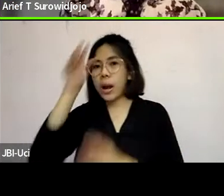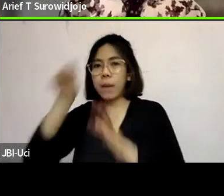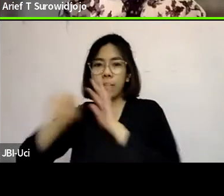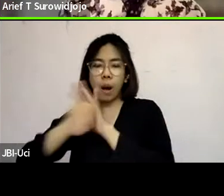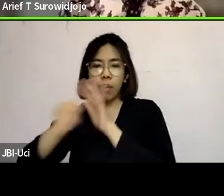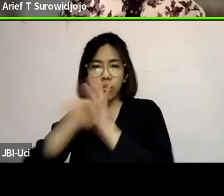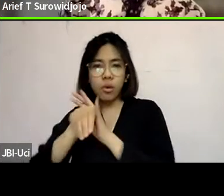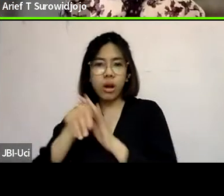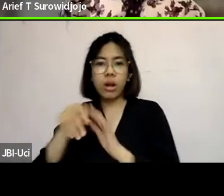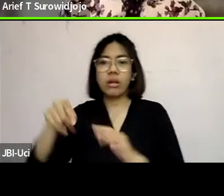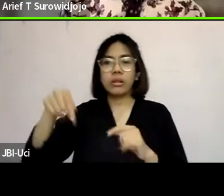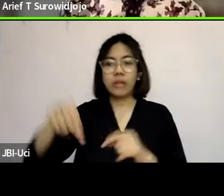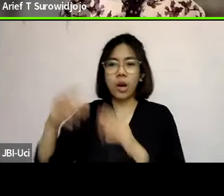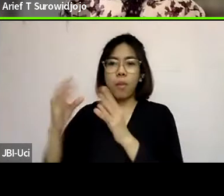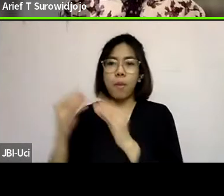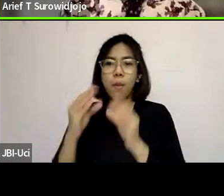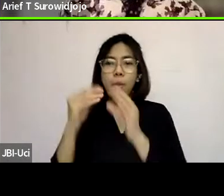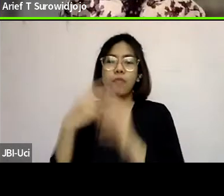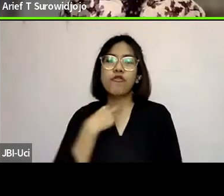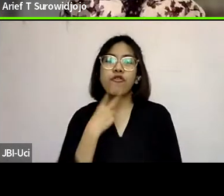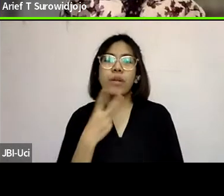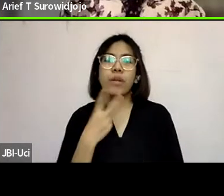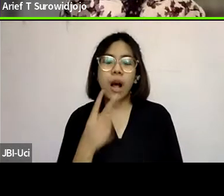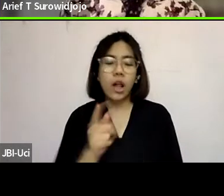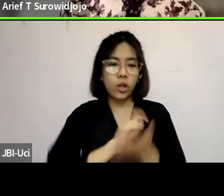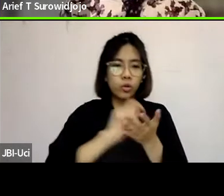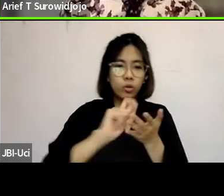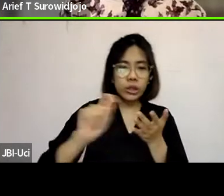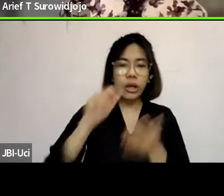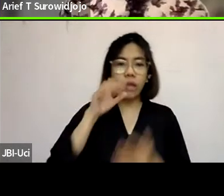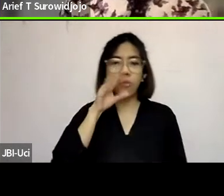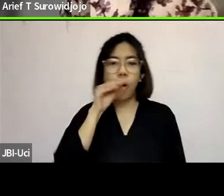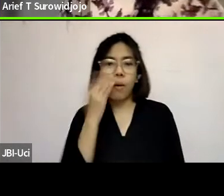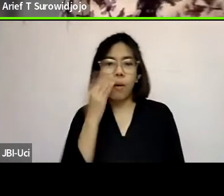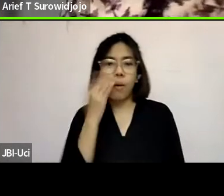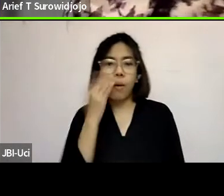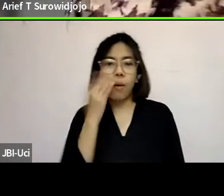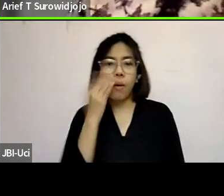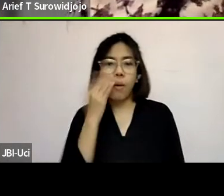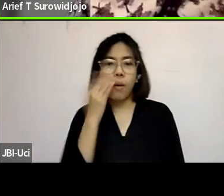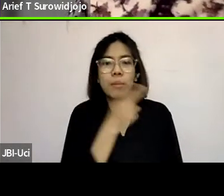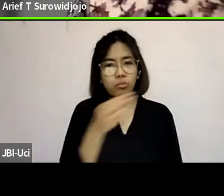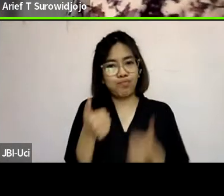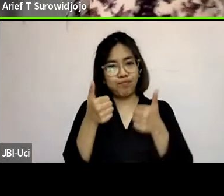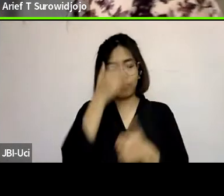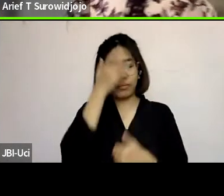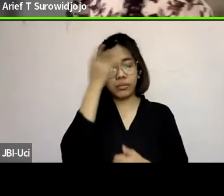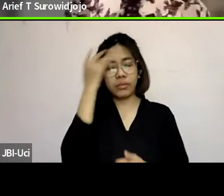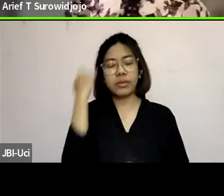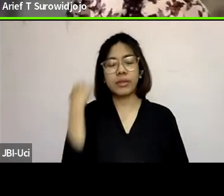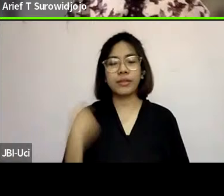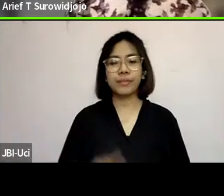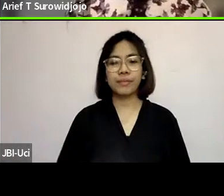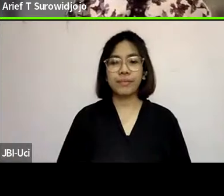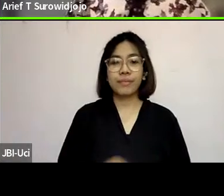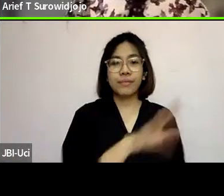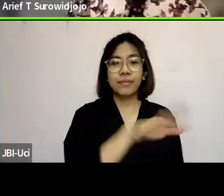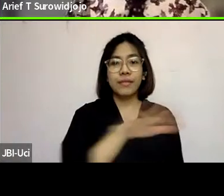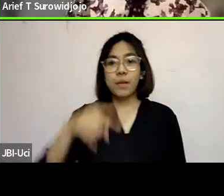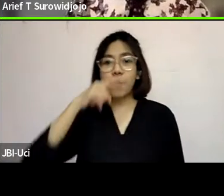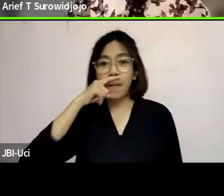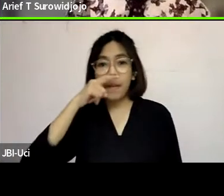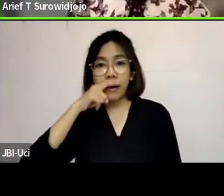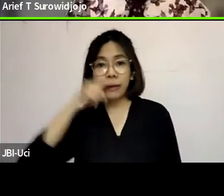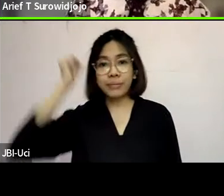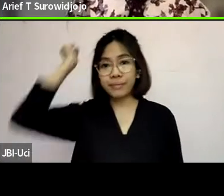bertemu tempat berkomunikasi verbal dan tulisan dalam bahasa Indonesia dengan cukup baik ilmu yang saya hormati hari